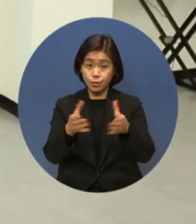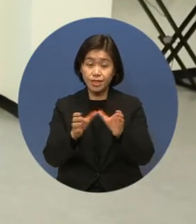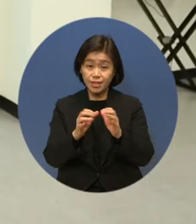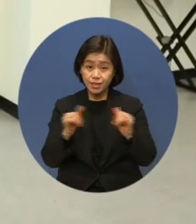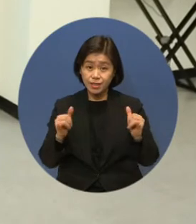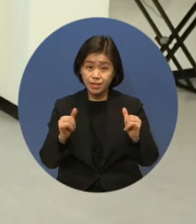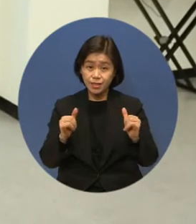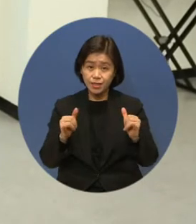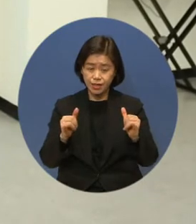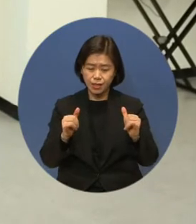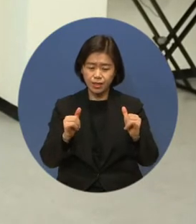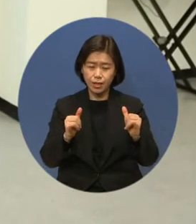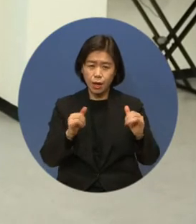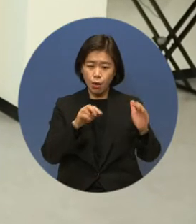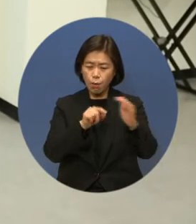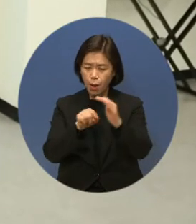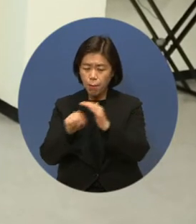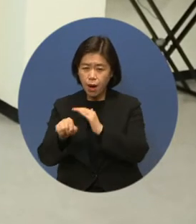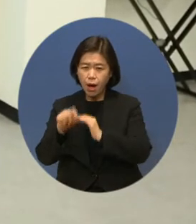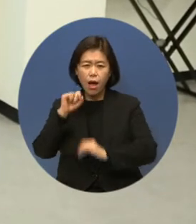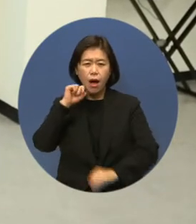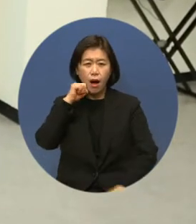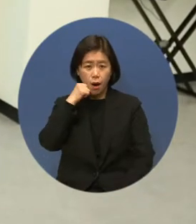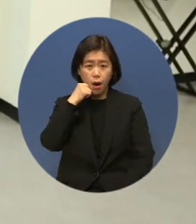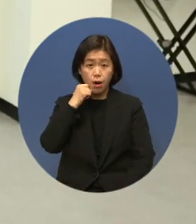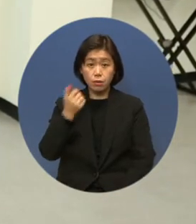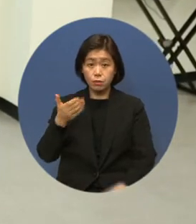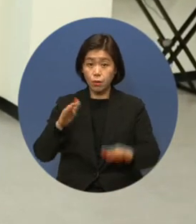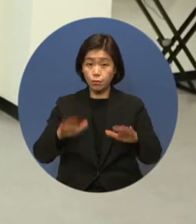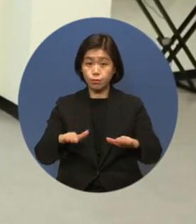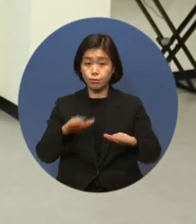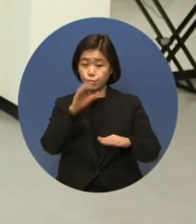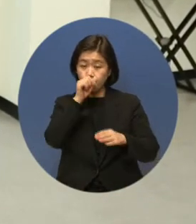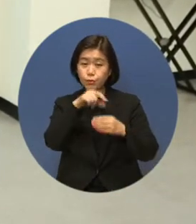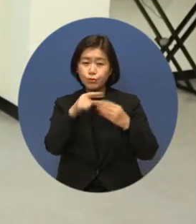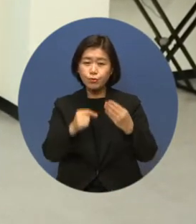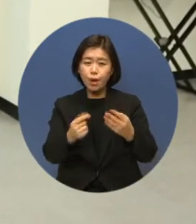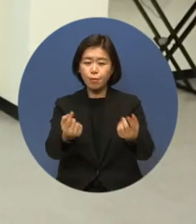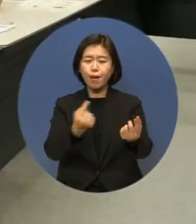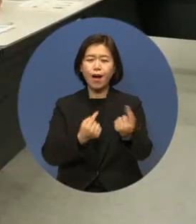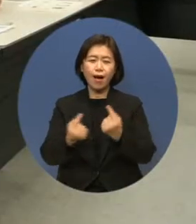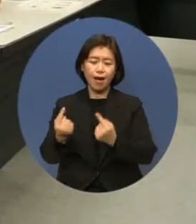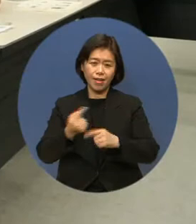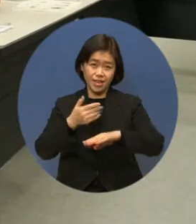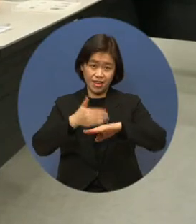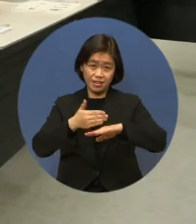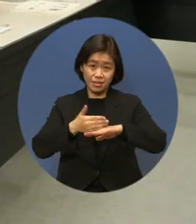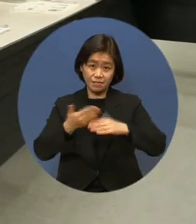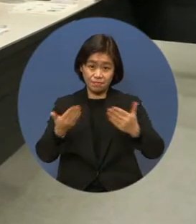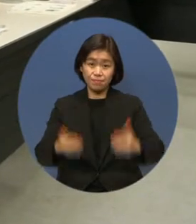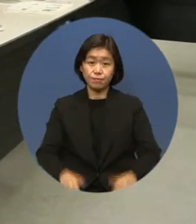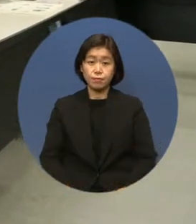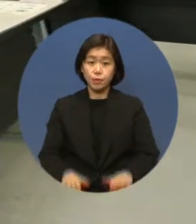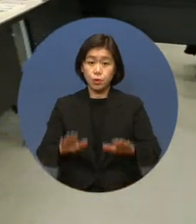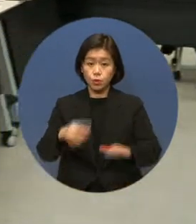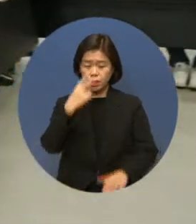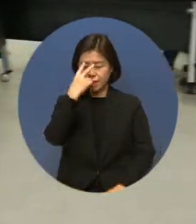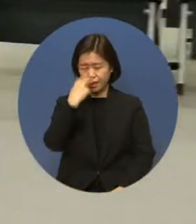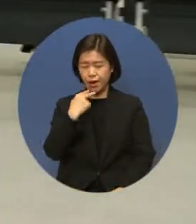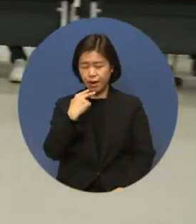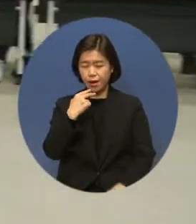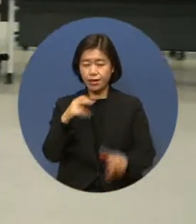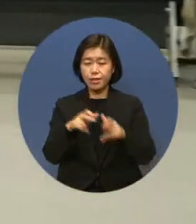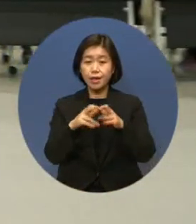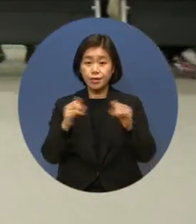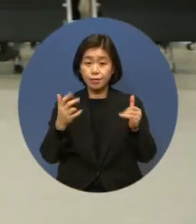시설 방문이 어려운 가운데 또 오늘 이런 좋은 프로그램에 여러분들 함께 해주셔서 감사드리고요. 네, 오늘은 우리 시각장애인들을